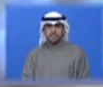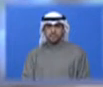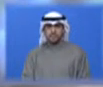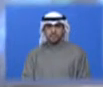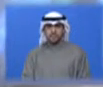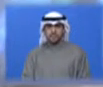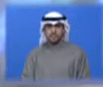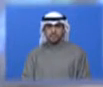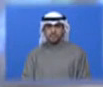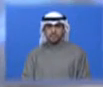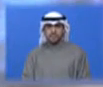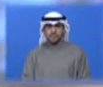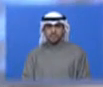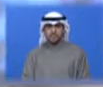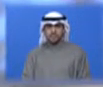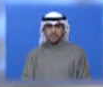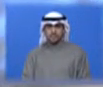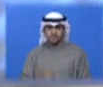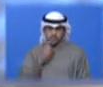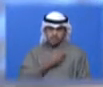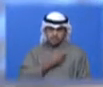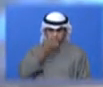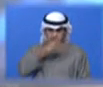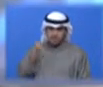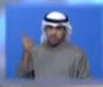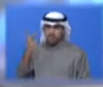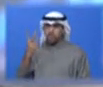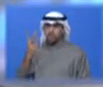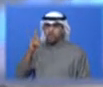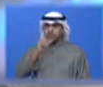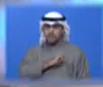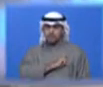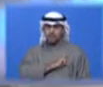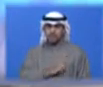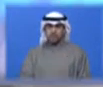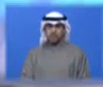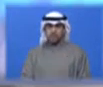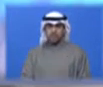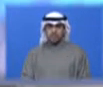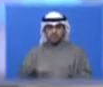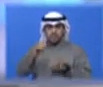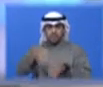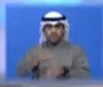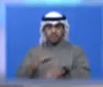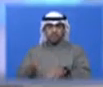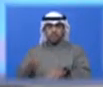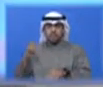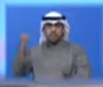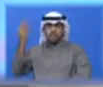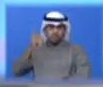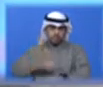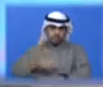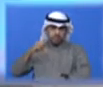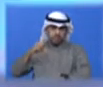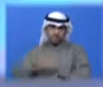خليفة أرملة علي وني الفقعان عن عمر يناهز 71، وسيوارج ثمانه الثرى 9 صباح